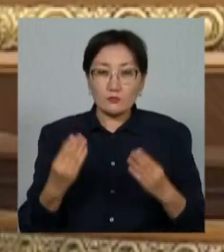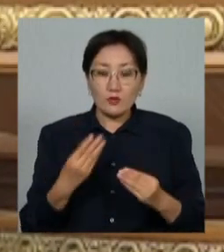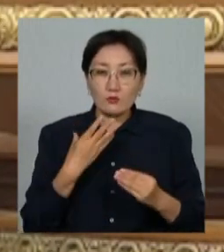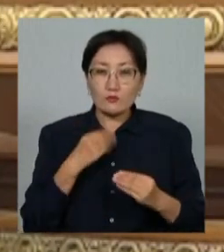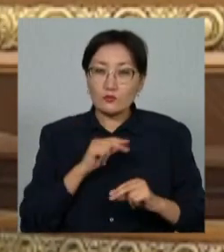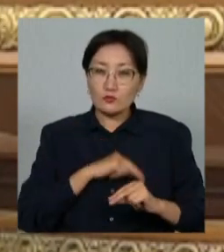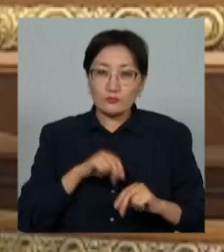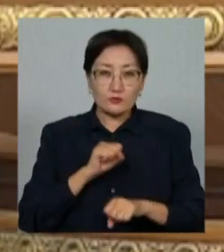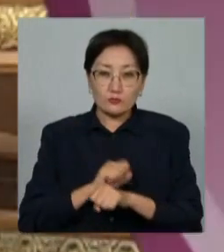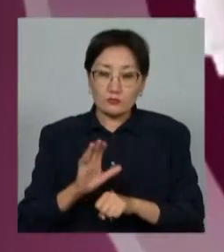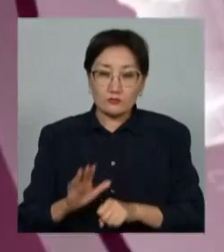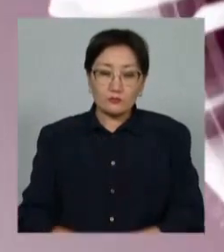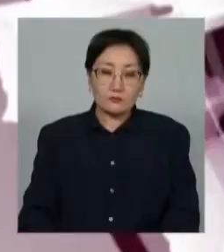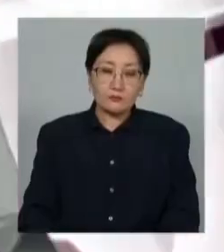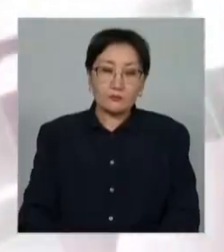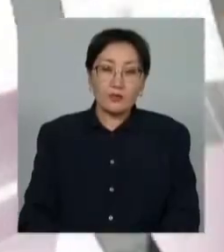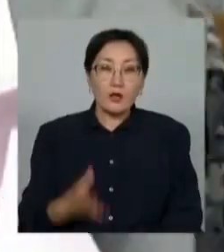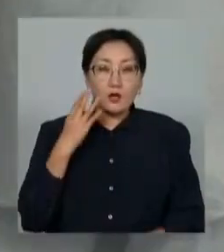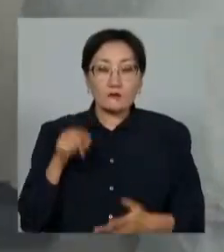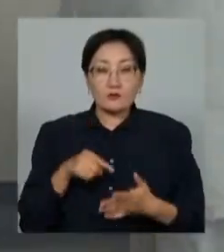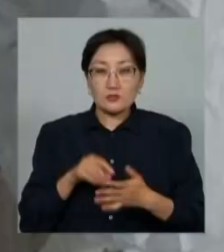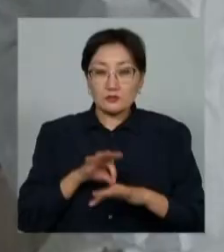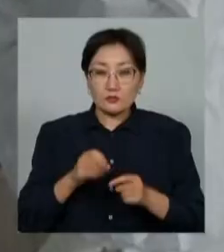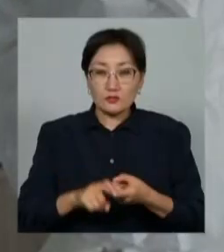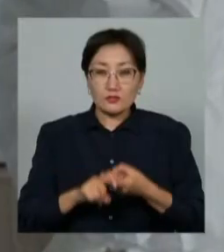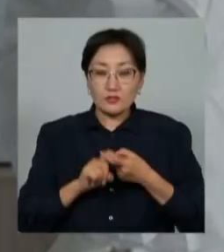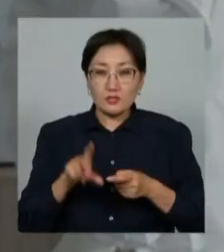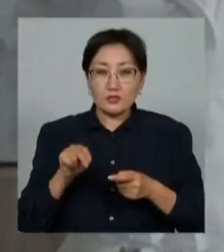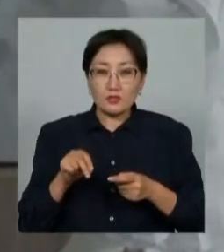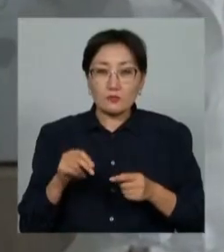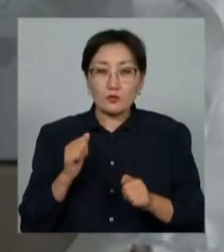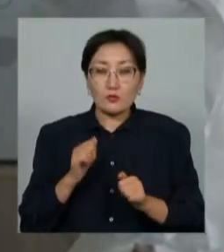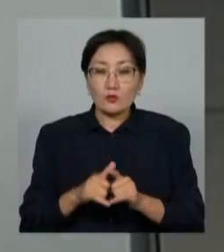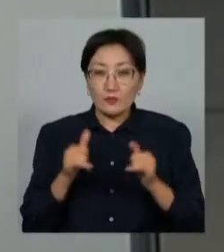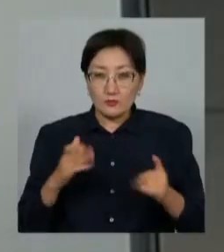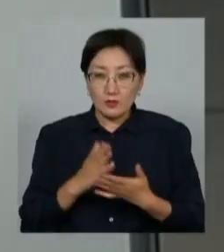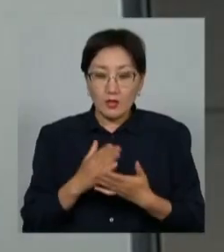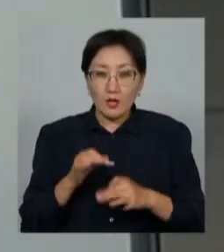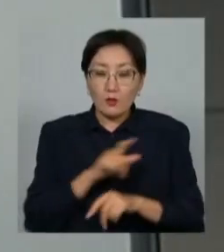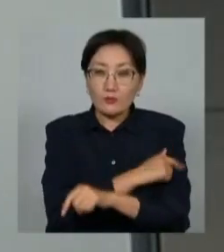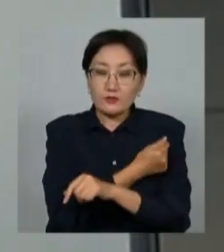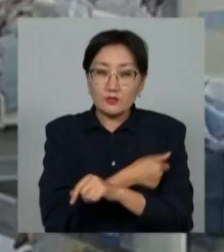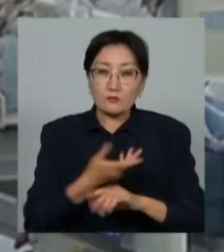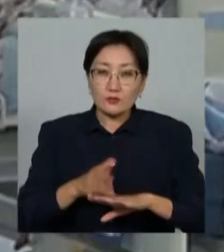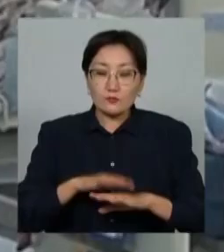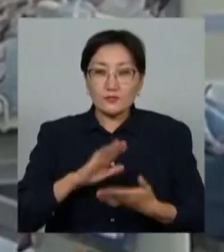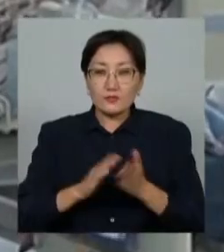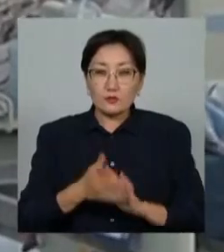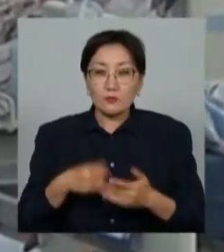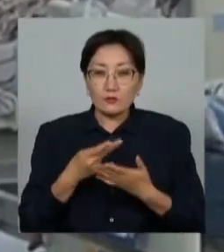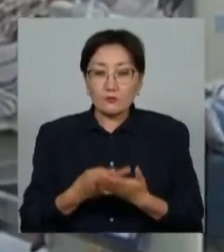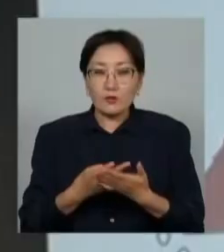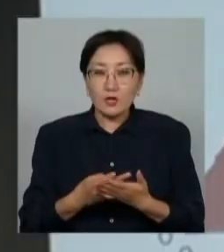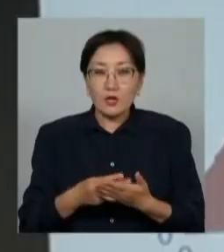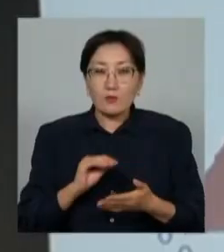жұмысын тоқтатқан жоқ. Алматыда коронавирус жұқтырғандар саны көбейіп кетті. Ауруханада ауыр халде жатқандармен